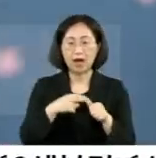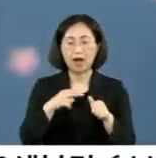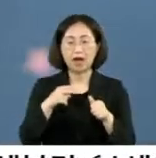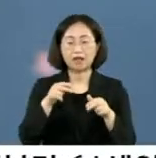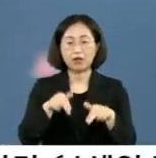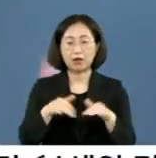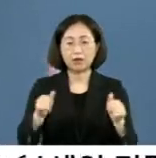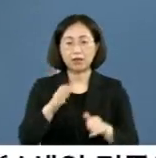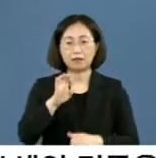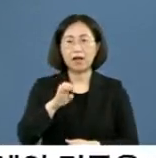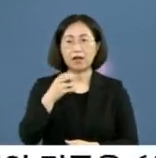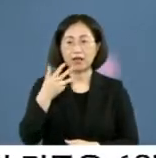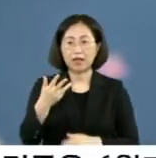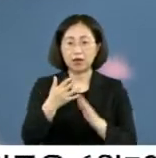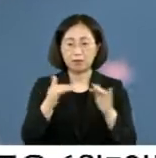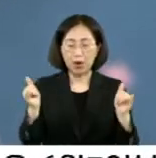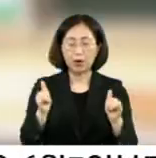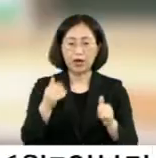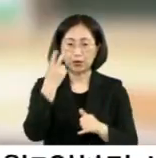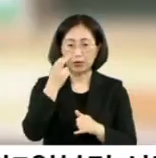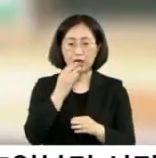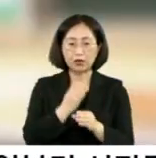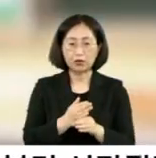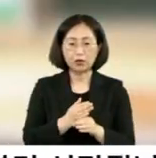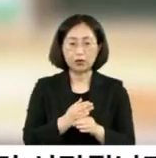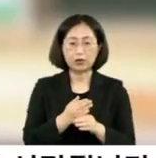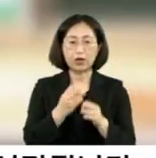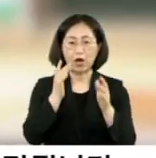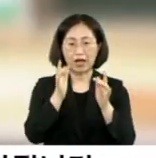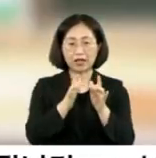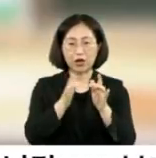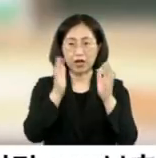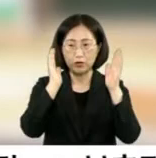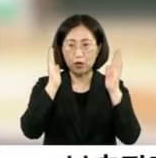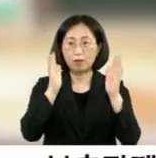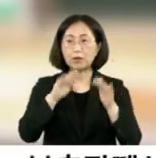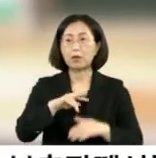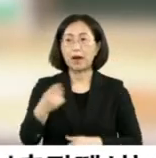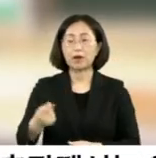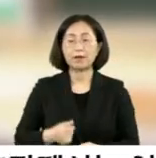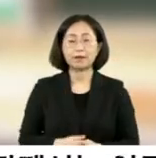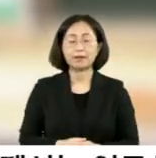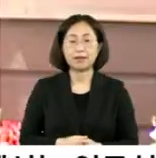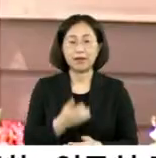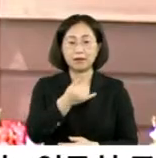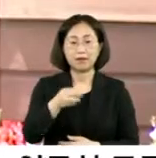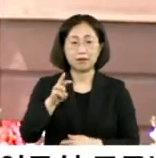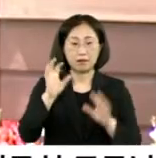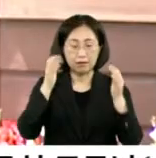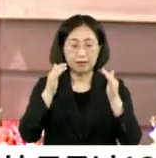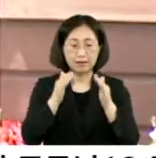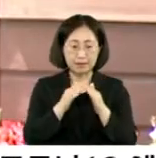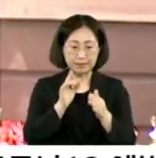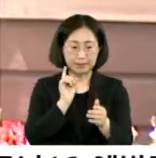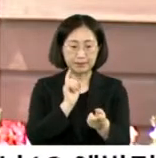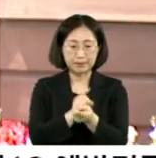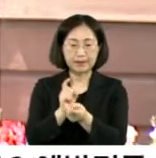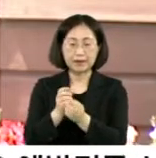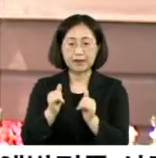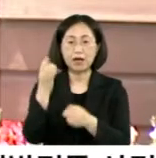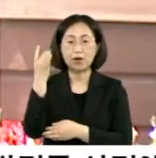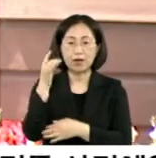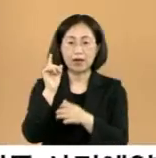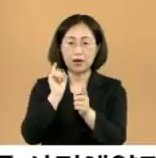대해 전수검사가 진행 중이고 해당 학교는 원격 수업에 들어갔습니다. 또 세종 어린이집 관련 접촉자와 기존